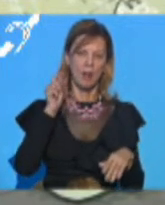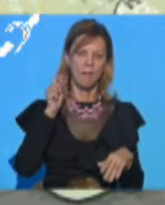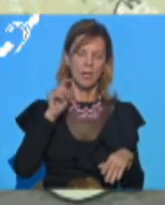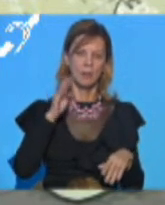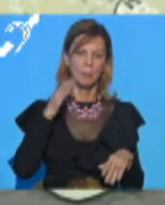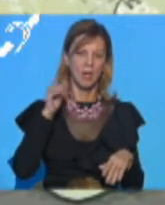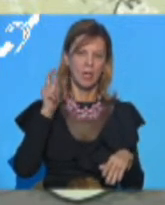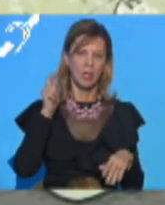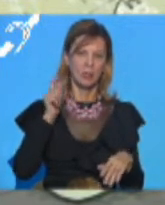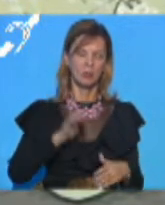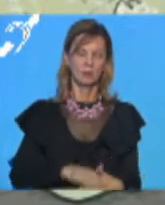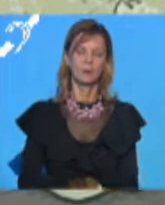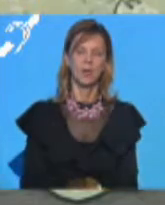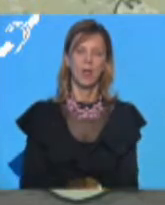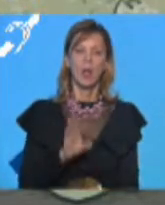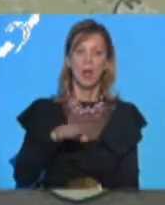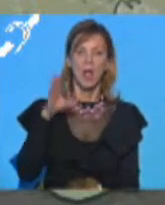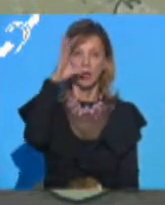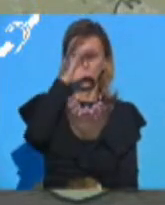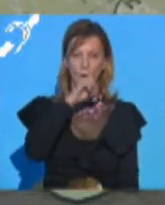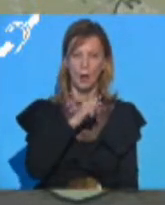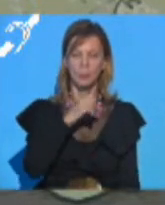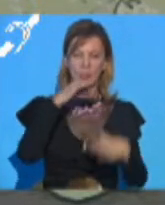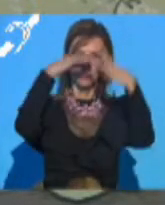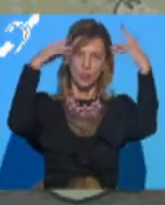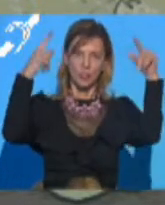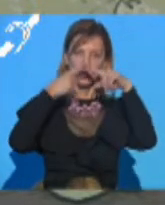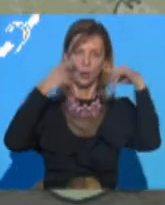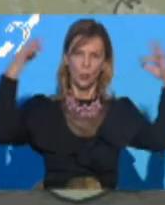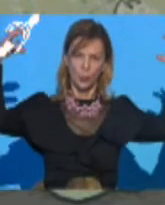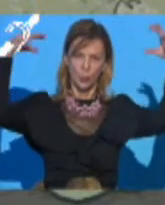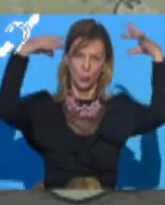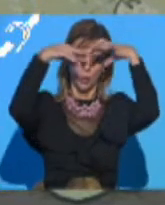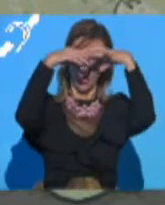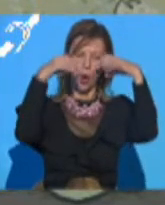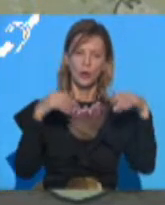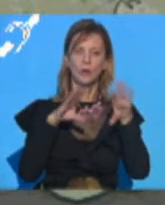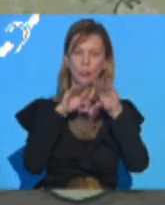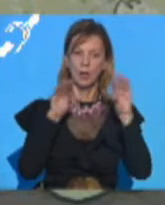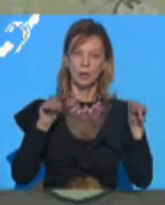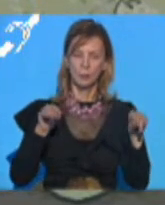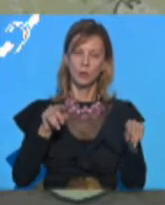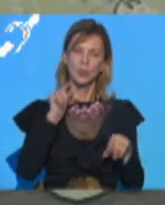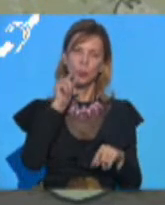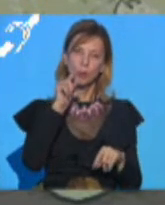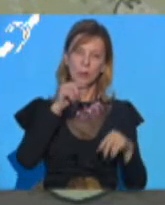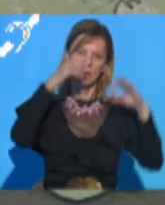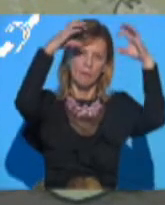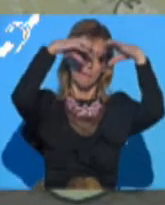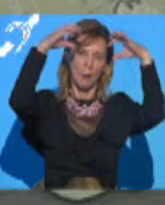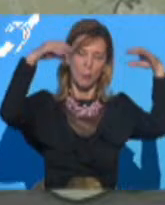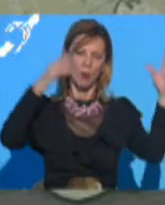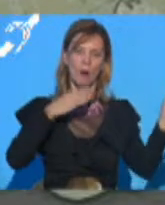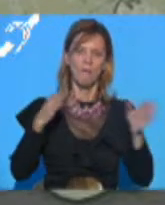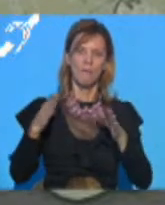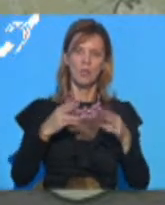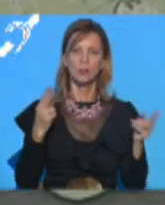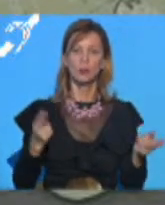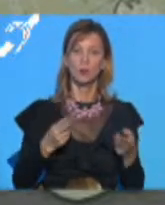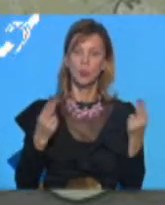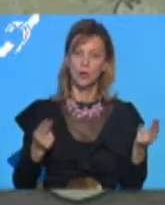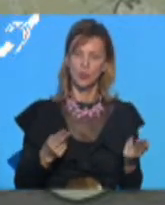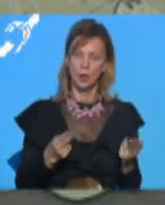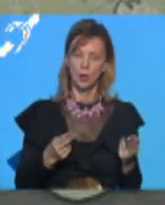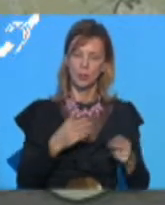Bechet. La noapte cerul va fi mai mult noros în cea mai mare parte a intervalului, pe arii restrânse va ploua, vântul va sufla slab până